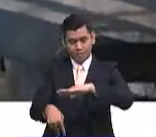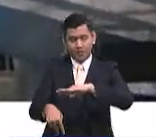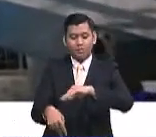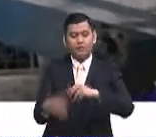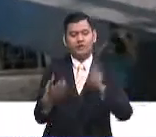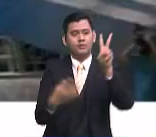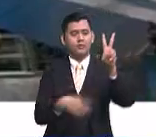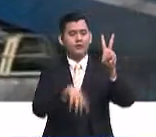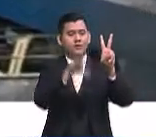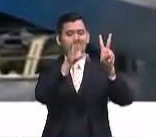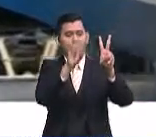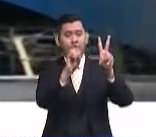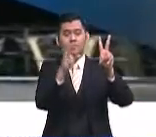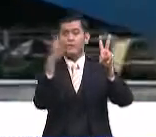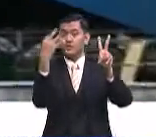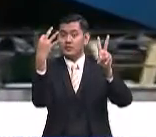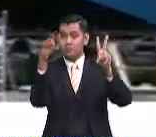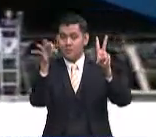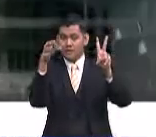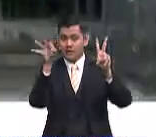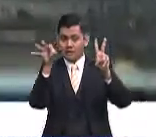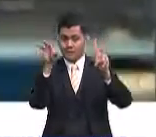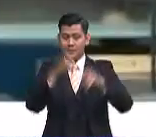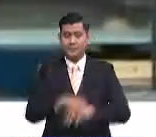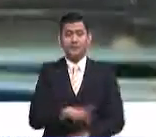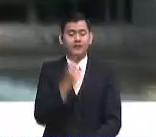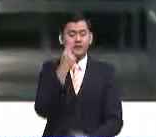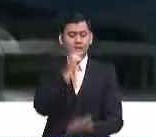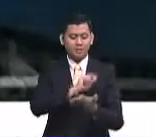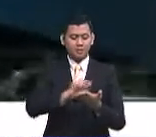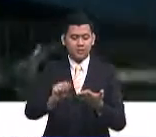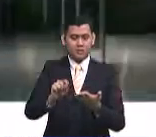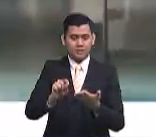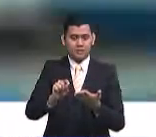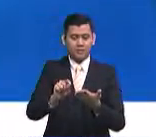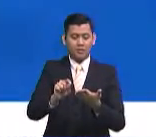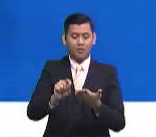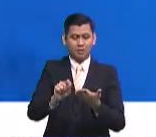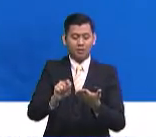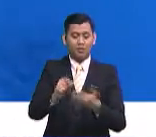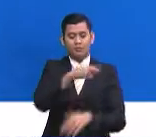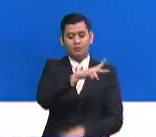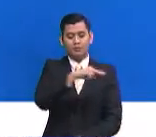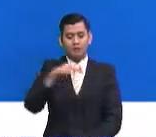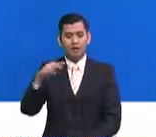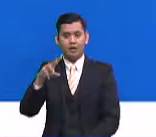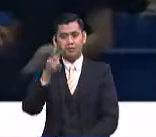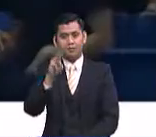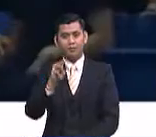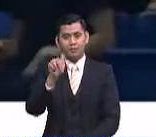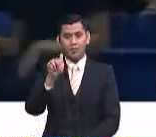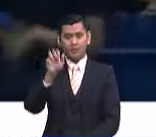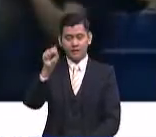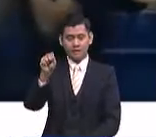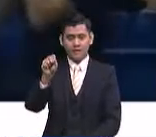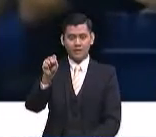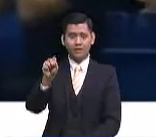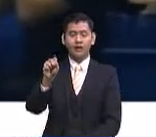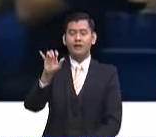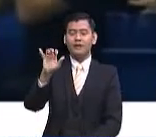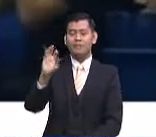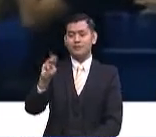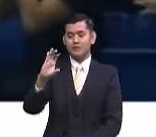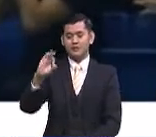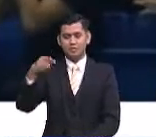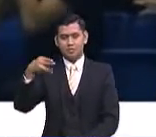pada 2019. Sementara itu, Setiausaha Kehormat Persekutuan Renang Malaysia MAS, Mei Chen, yakin